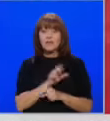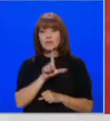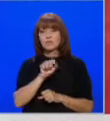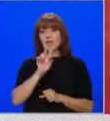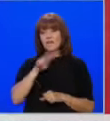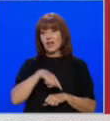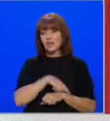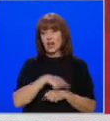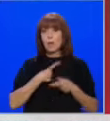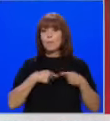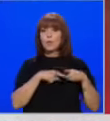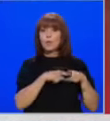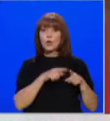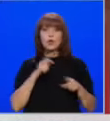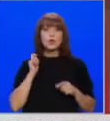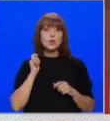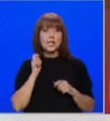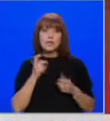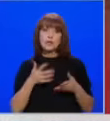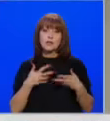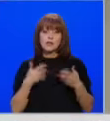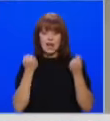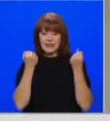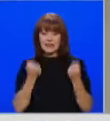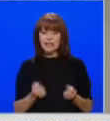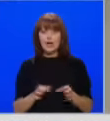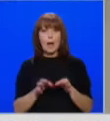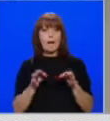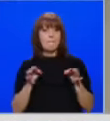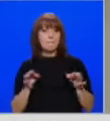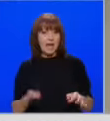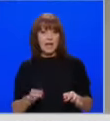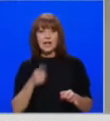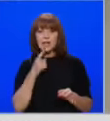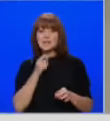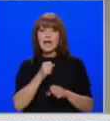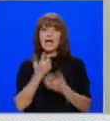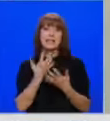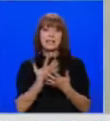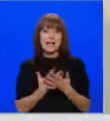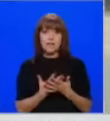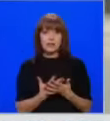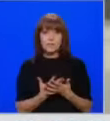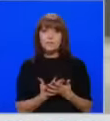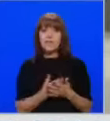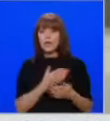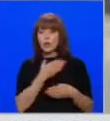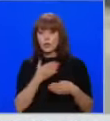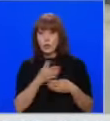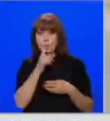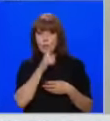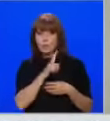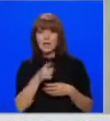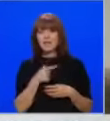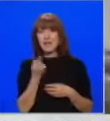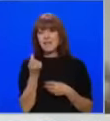часа. От прокуратурата в Кюстендил ще поискат най-тежката мярка за неотклонение – задържане под стража. До този момент той е имал